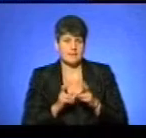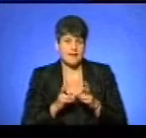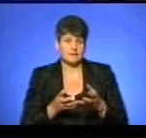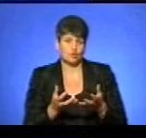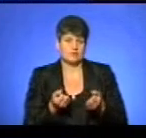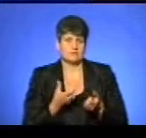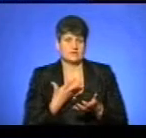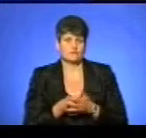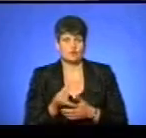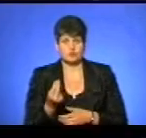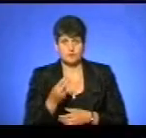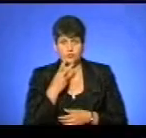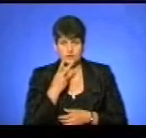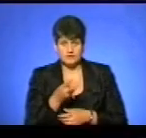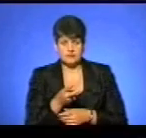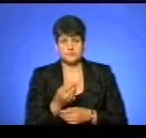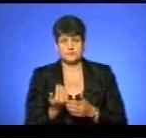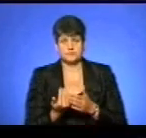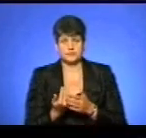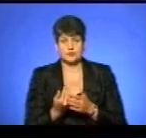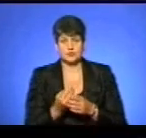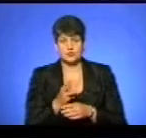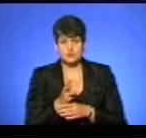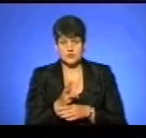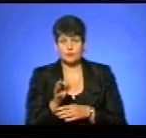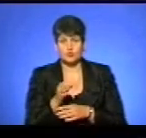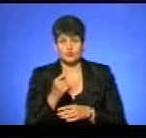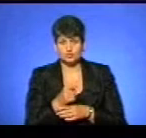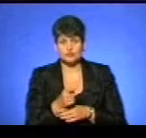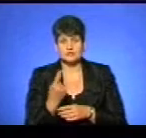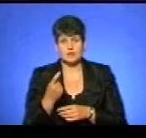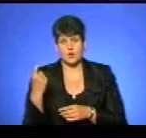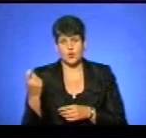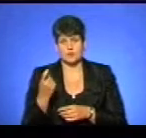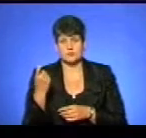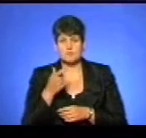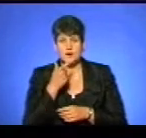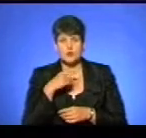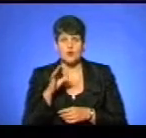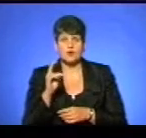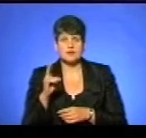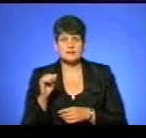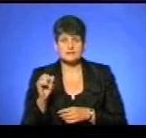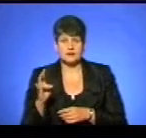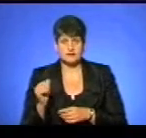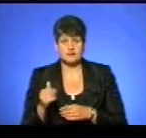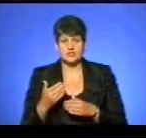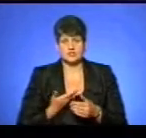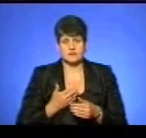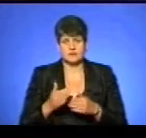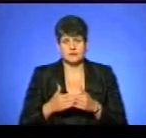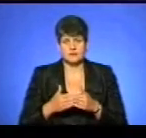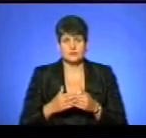кошти. Ми зараз подивимося сюжет про одну з таких господинь галицьких. Пані Оксану, вона живе при міському